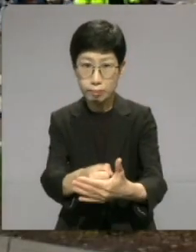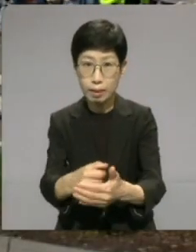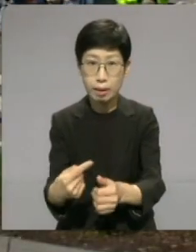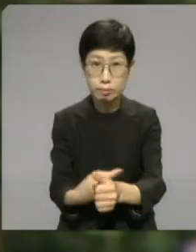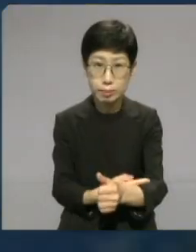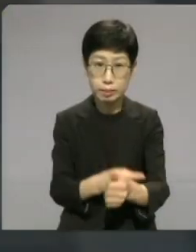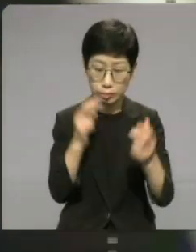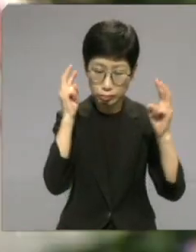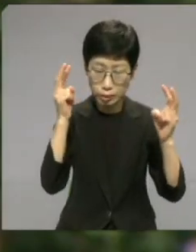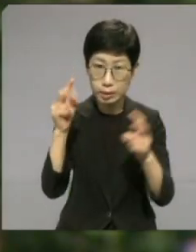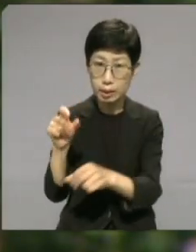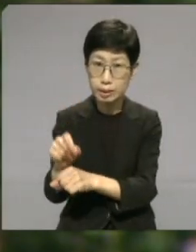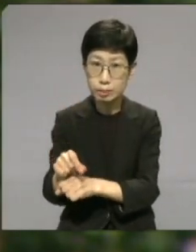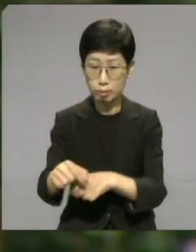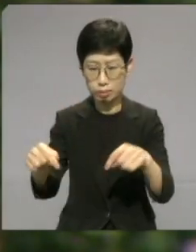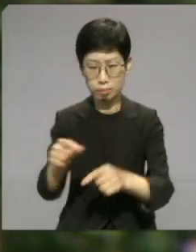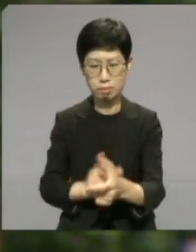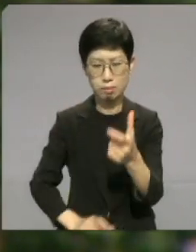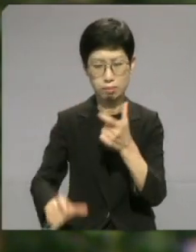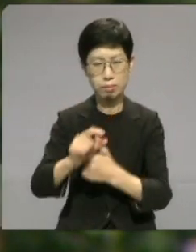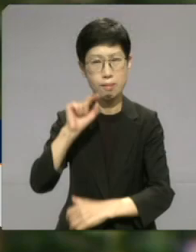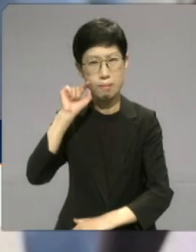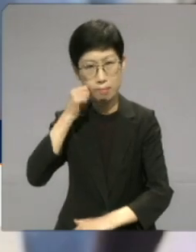협상을 더 어렵게 만들고